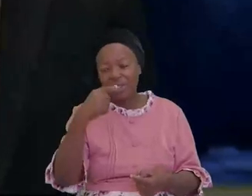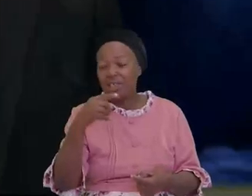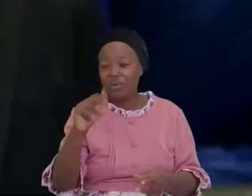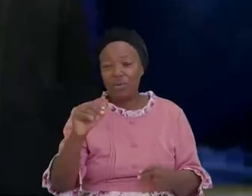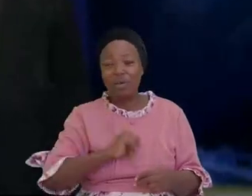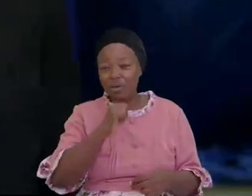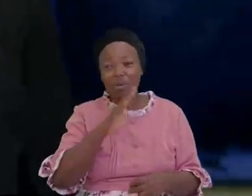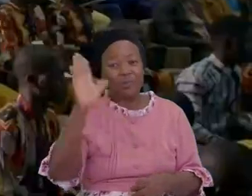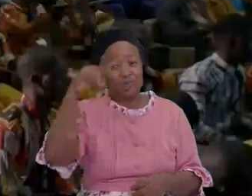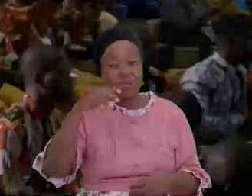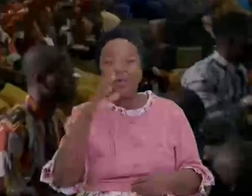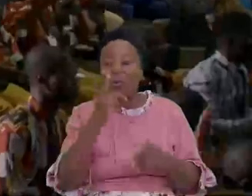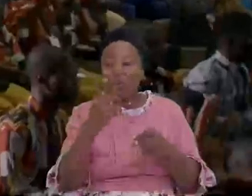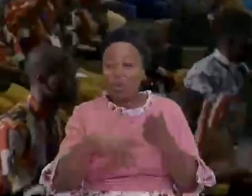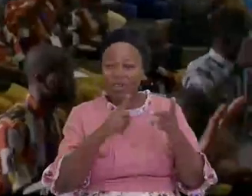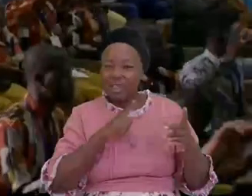Ce que Dieu m'a donné,